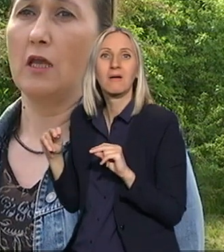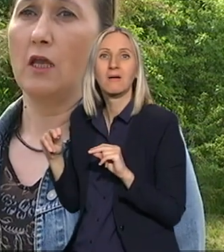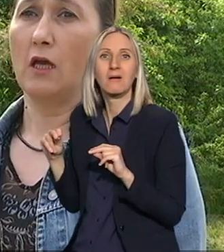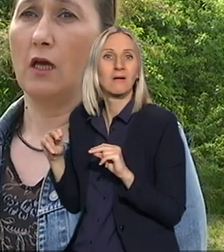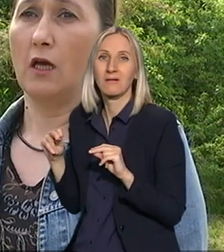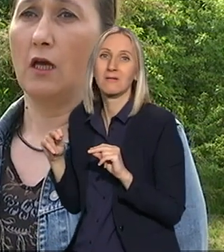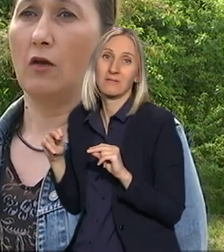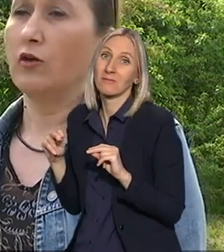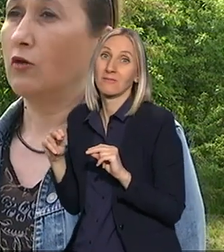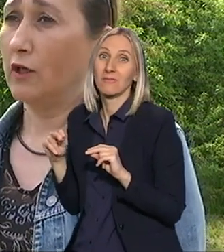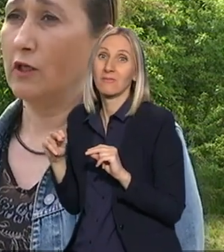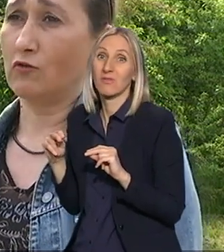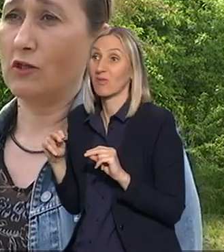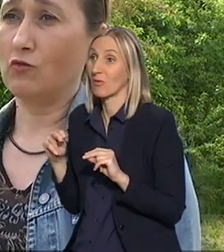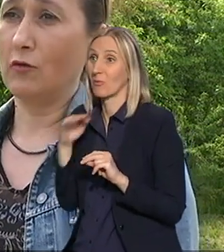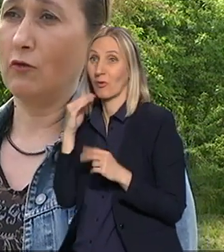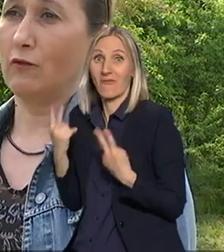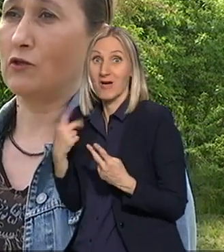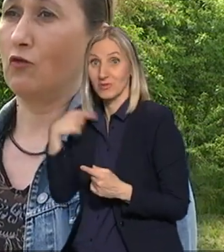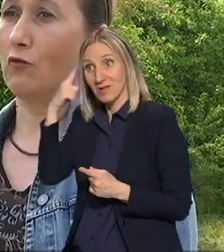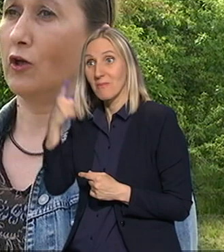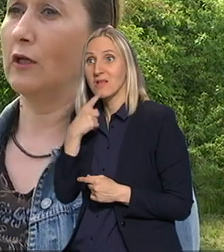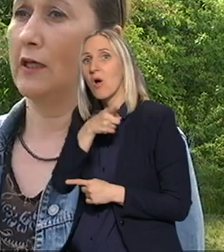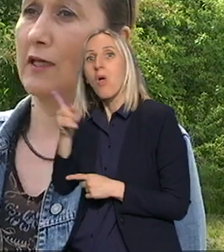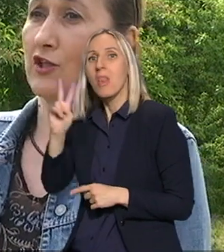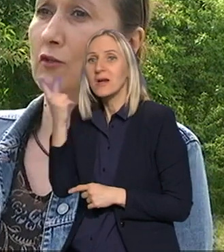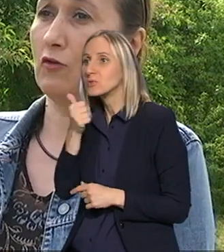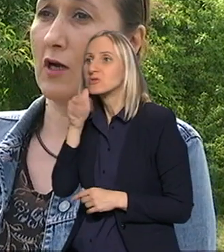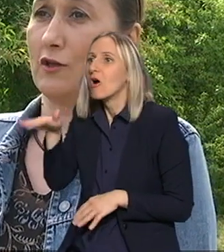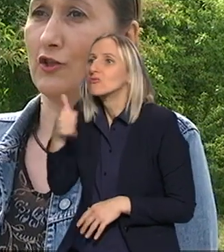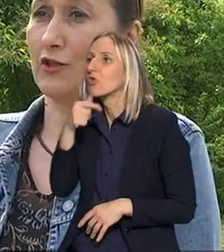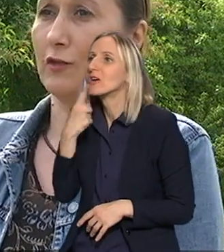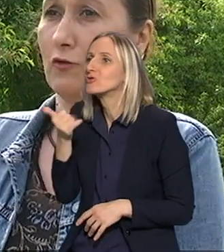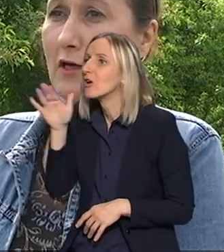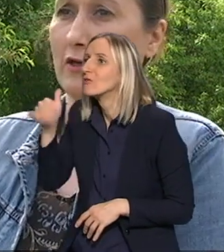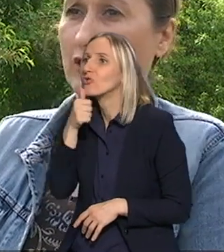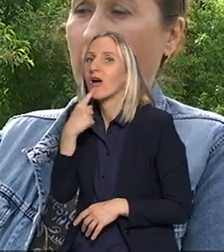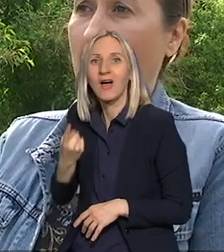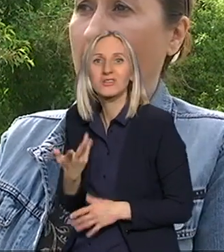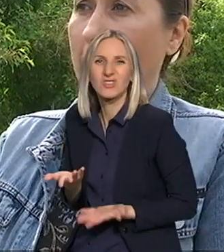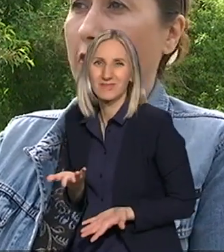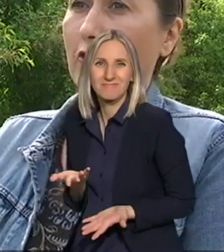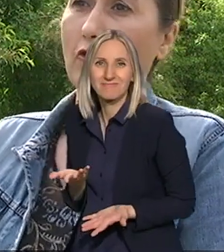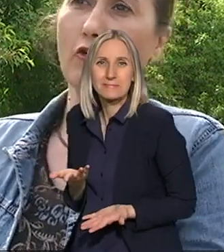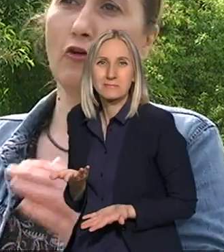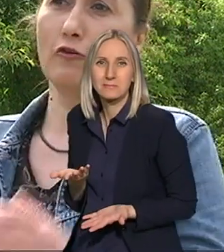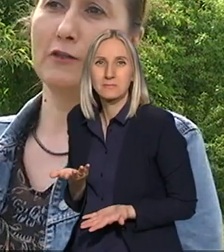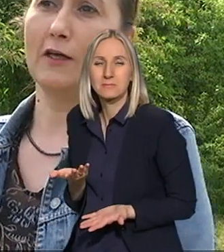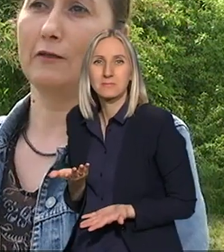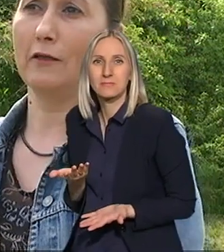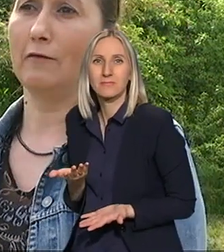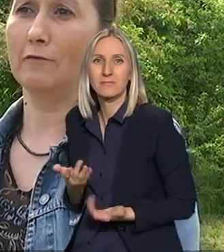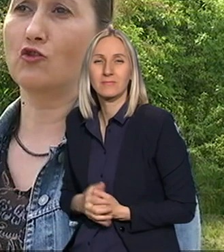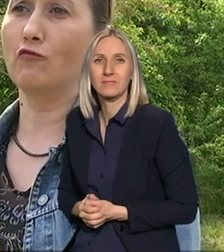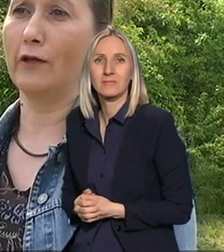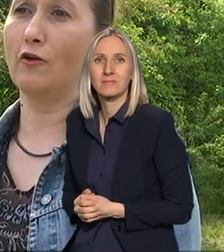govora, oni koji nisu razumeli uvek su govorili, ej, šta to kaže? I ono,